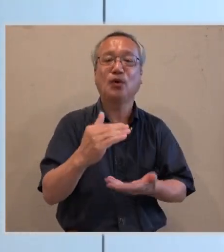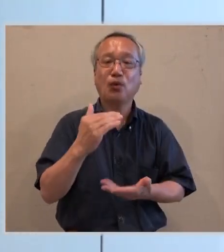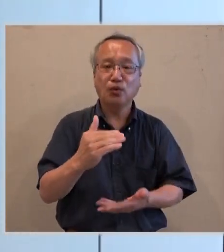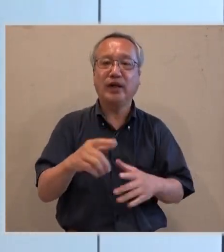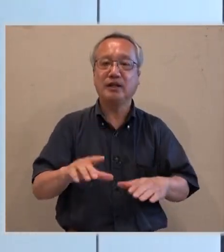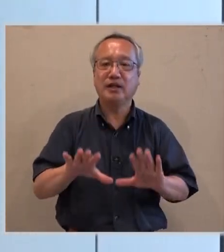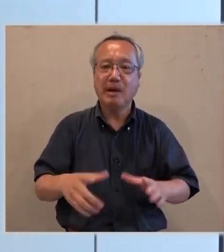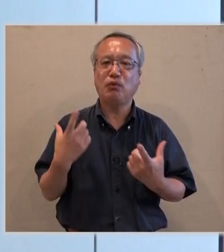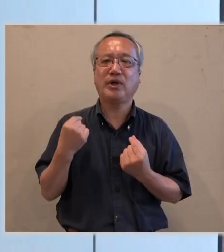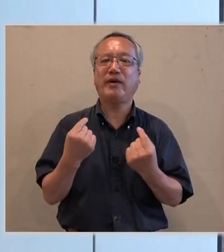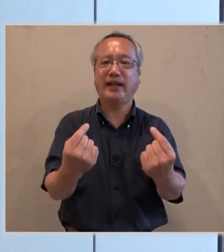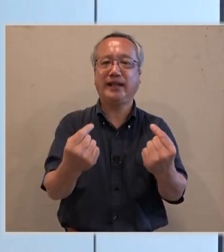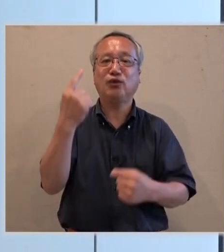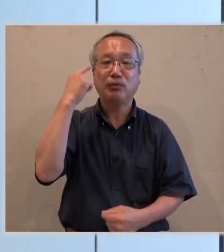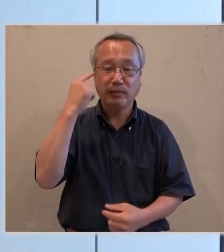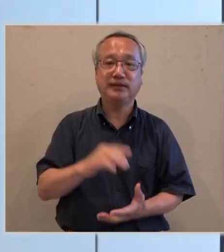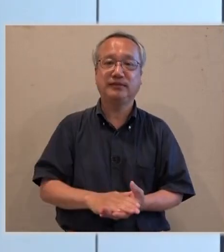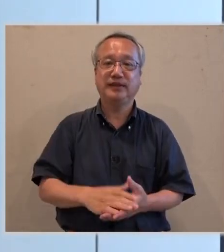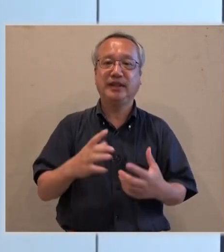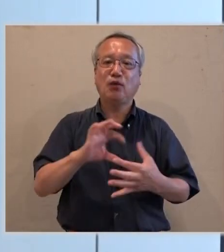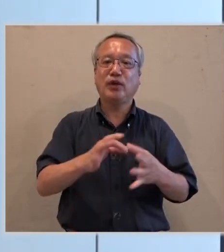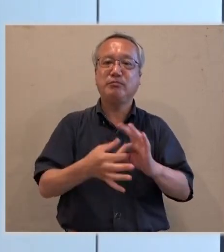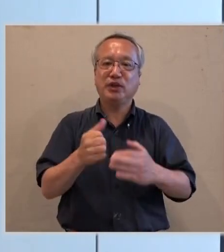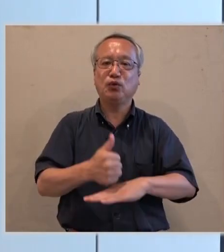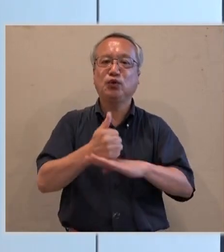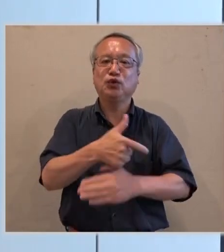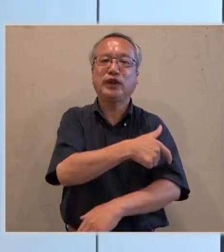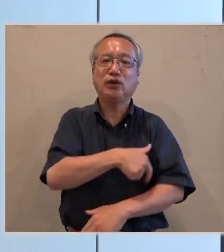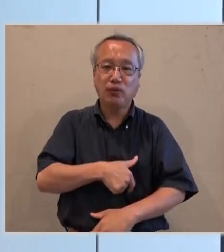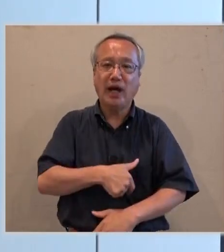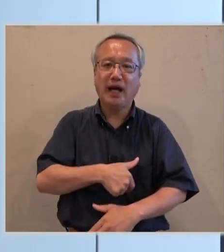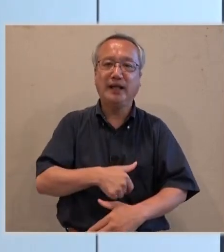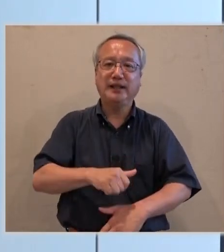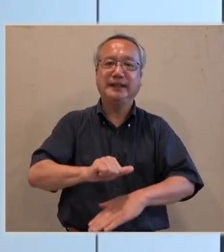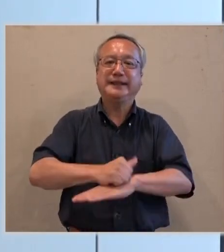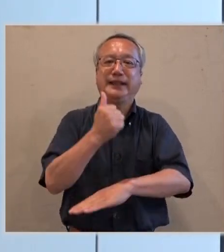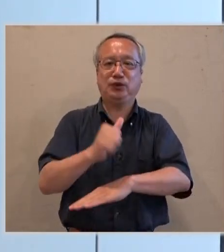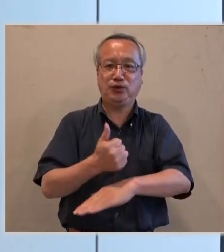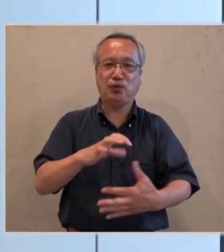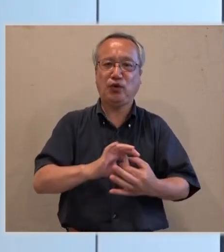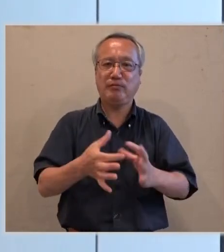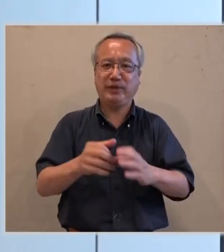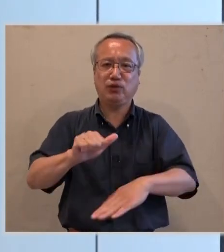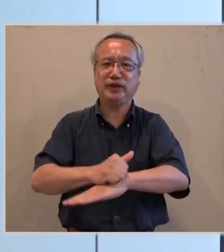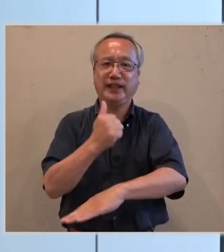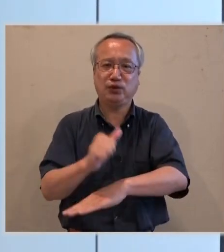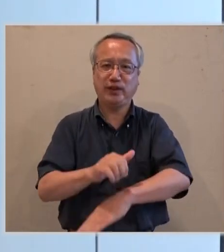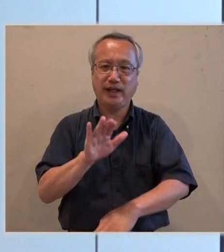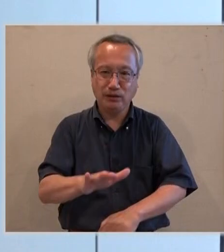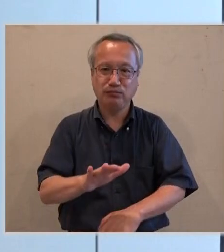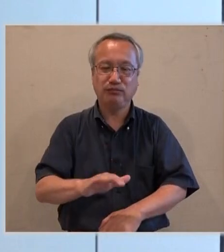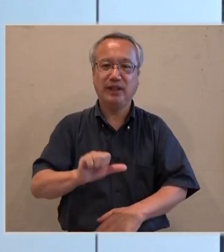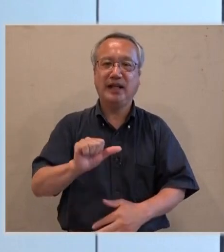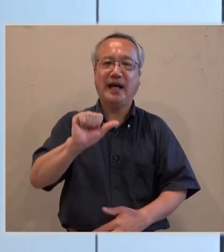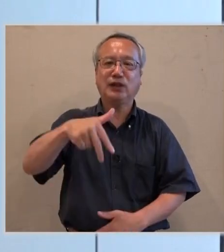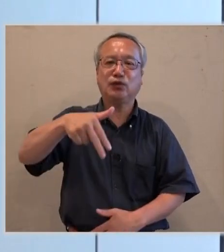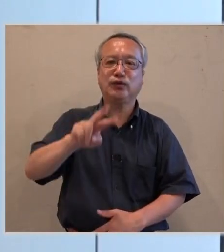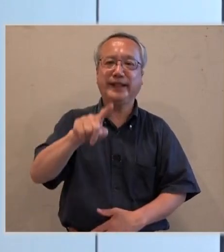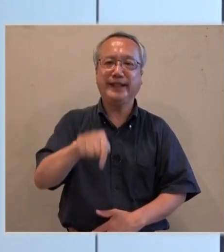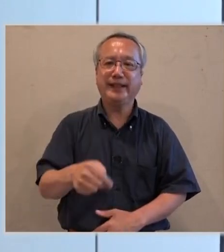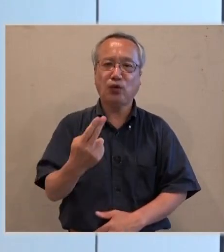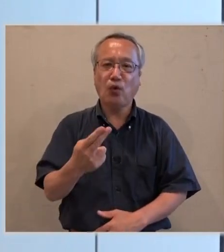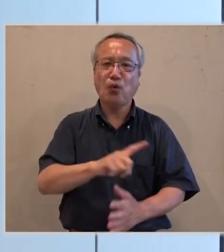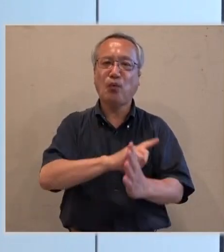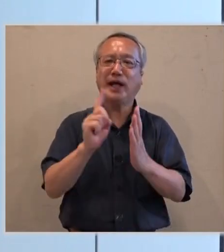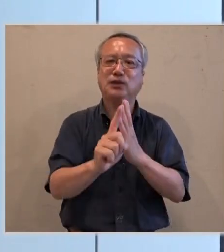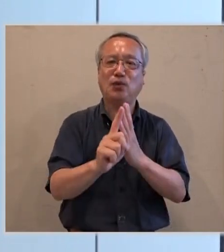わらないと思います。やはりオリンピックの主役はオリンピアン、パラリンピックの主役はパラリンピアンであり、アスリートファーストが大前提にあるとは